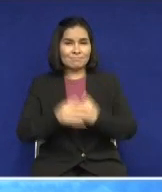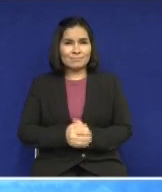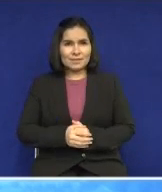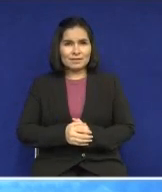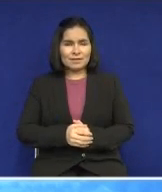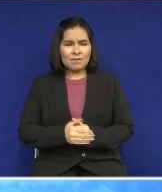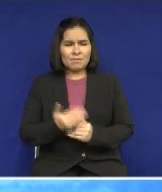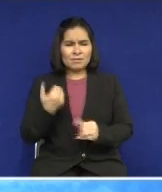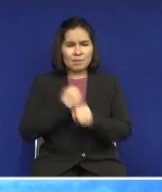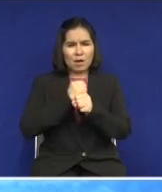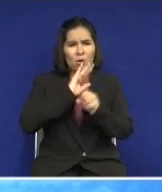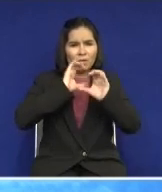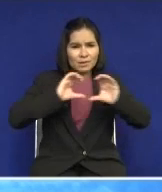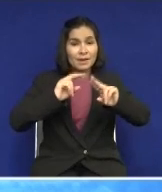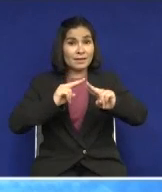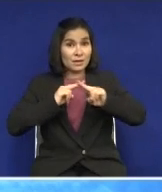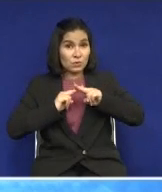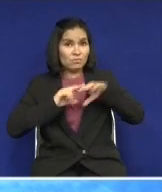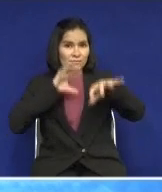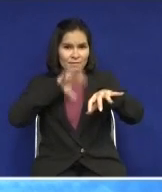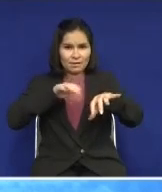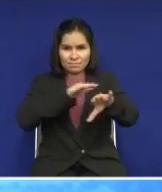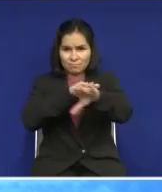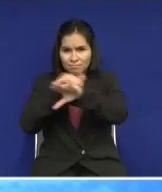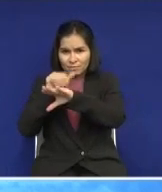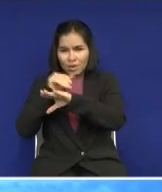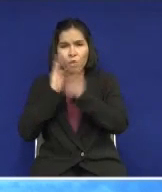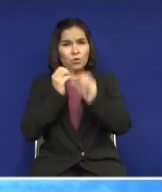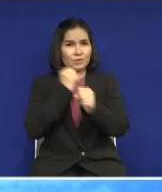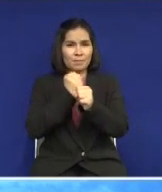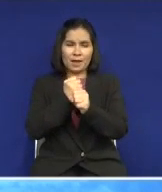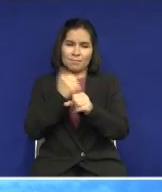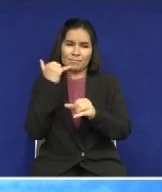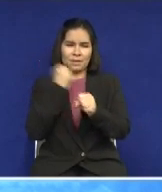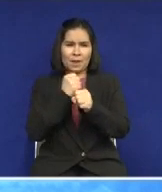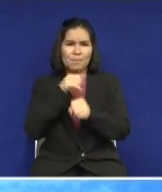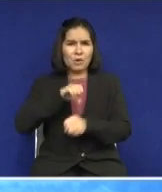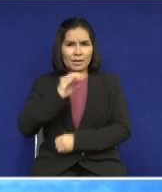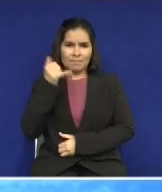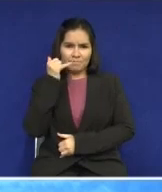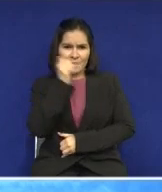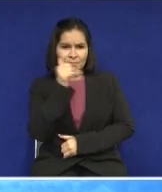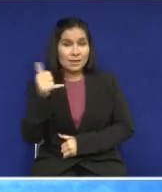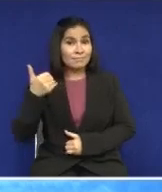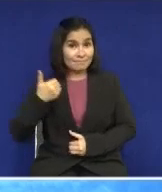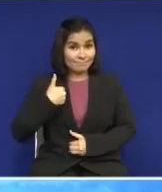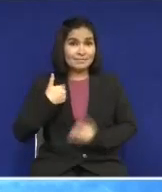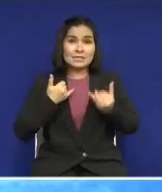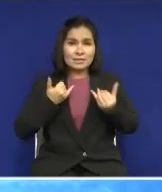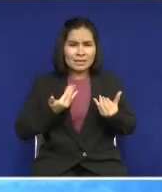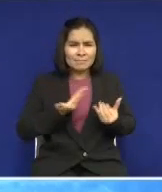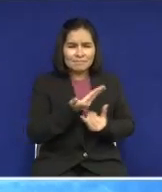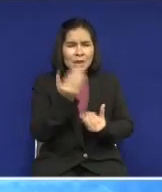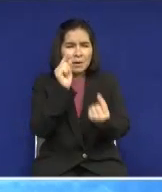านของภาครัฐหรือเอกชนนะคะก็ให้พนักงานเริ่มกลับมาทำงานที่บริษัทกันมากขึ้นนะคะฉะนั้นตอนนี้ที่เรา